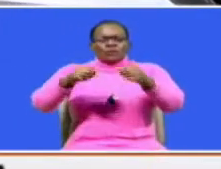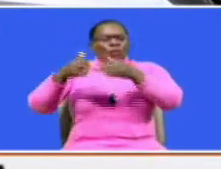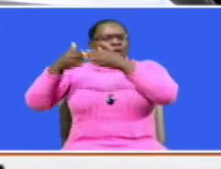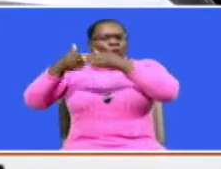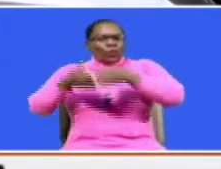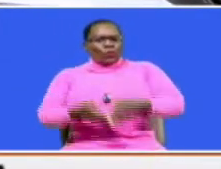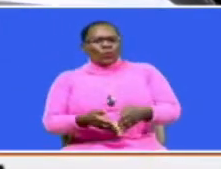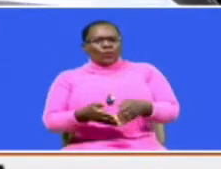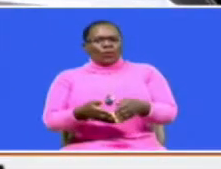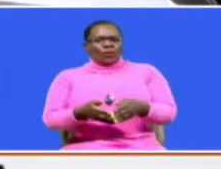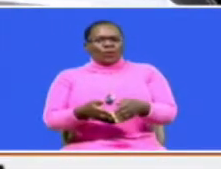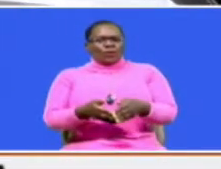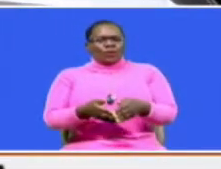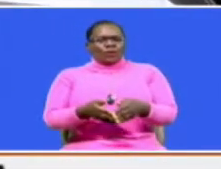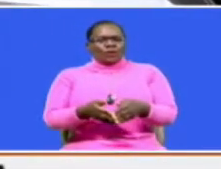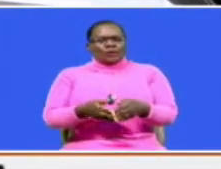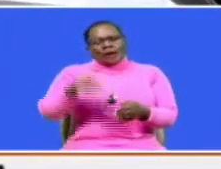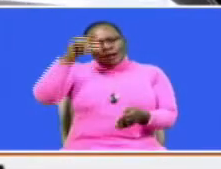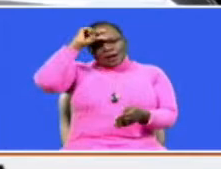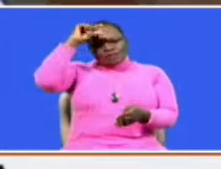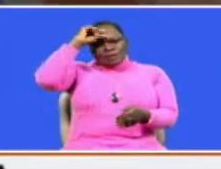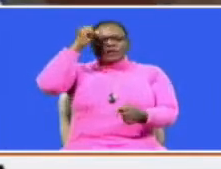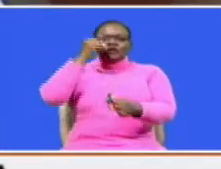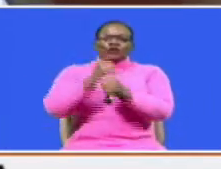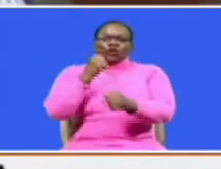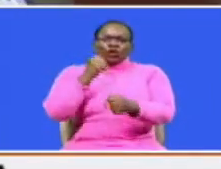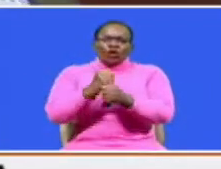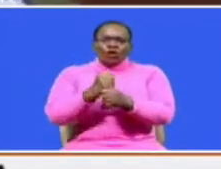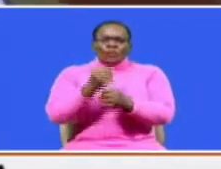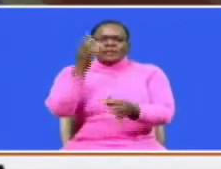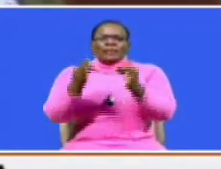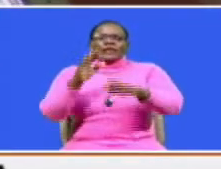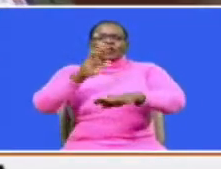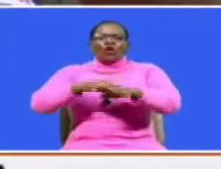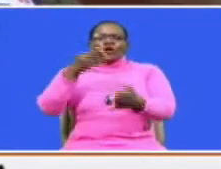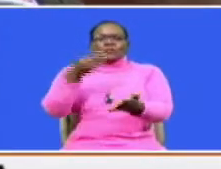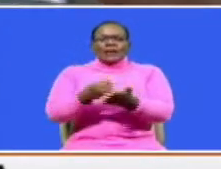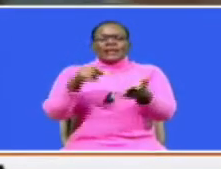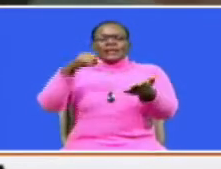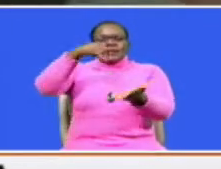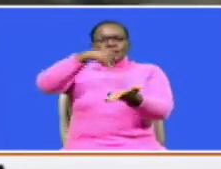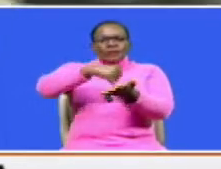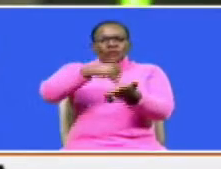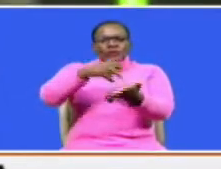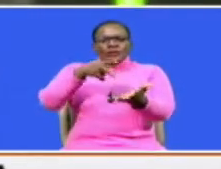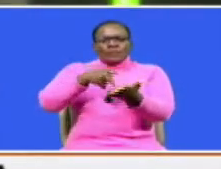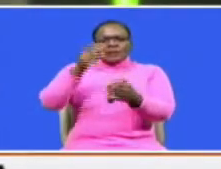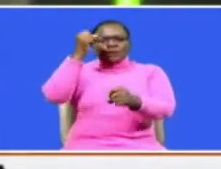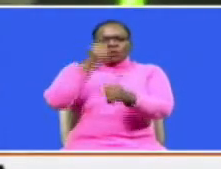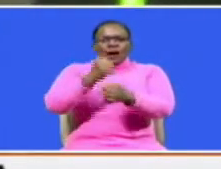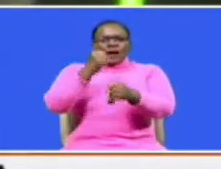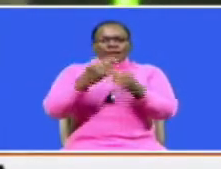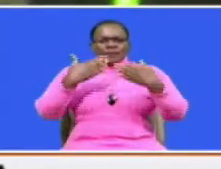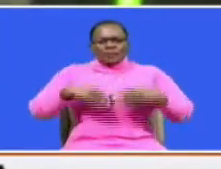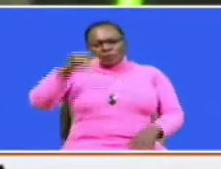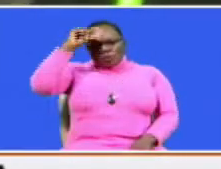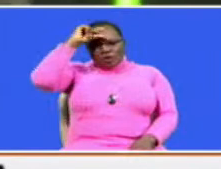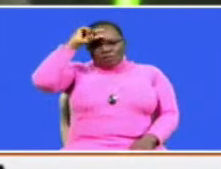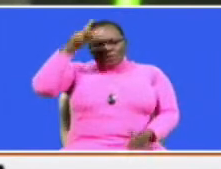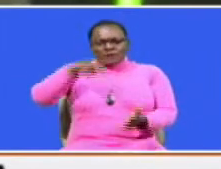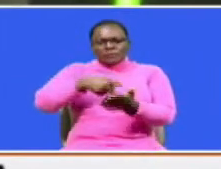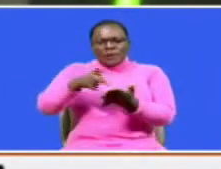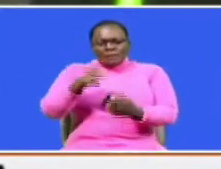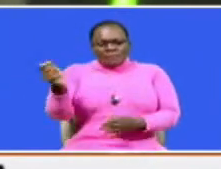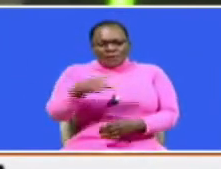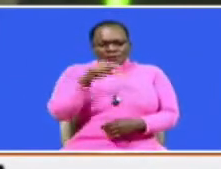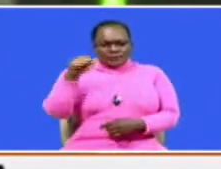kulemaza zaidi shughuli za kiserikali zinazotegemea fedha, ikiwemo kuwalipa wafanyakazi wa serikali mishahara ya